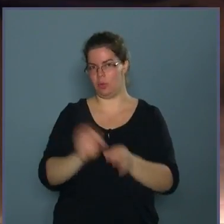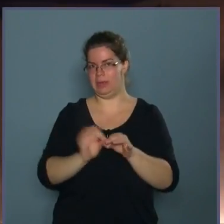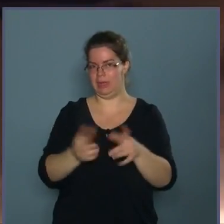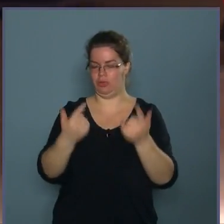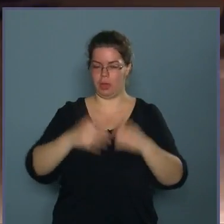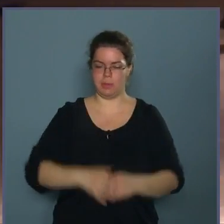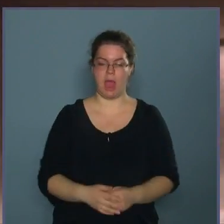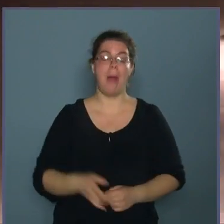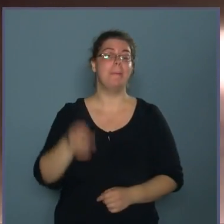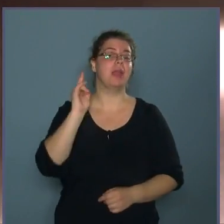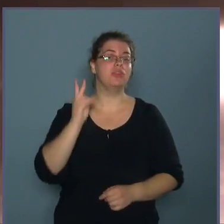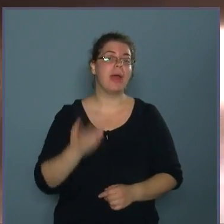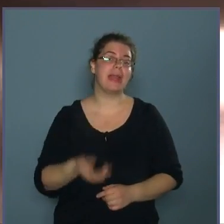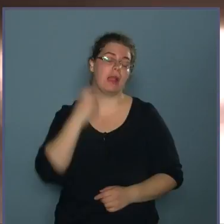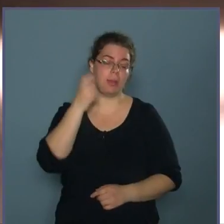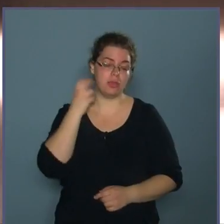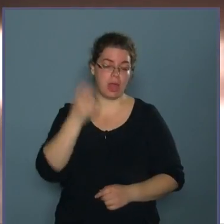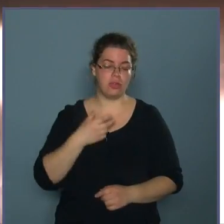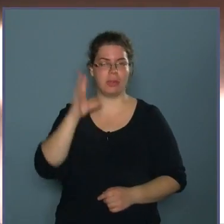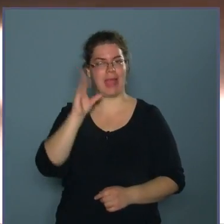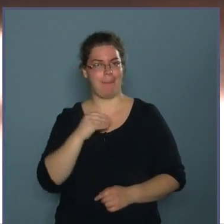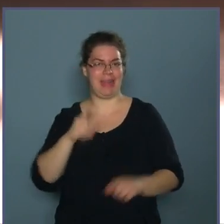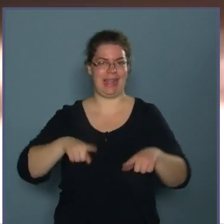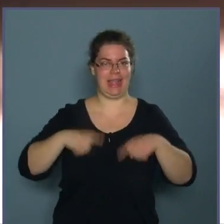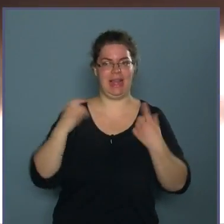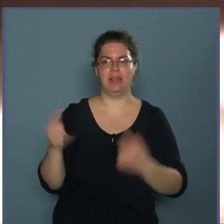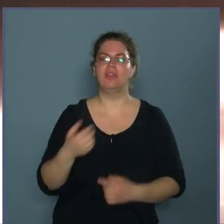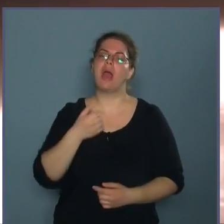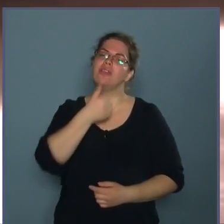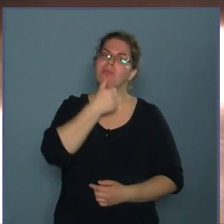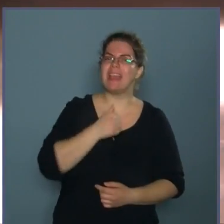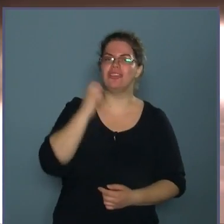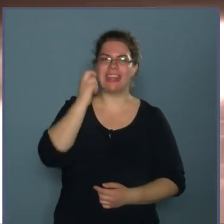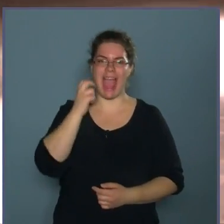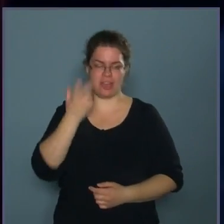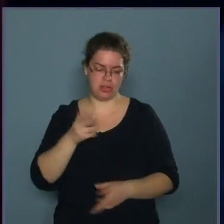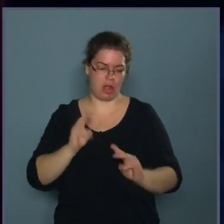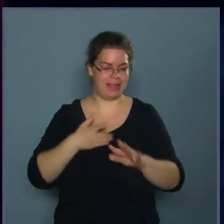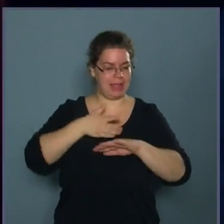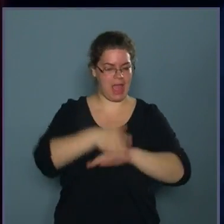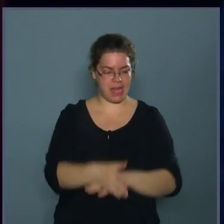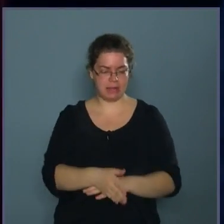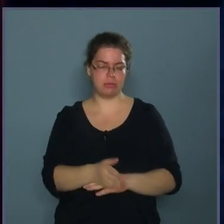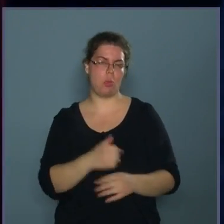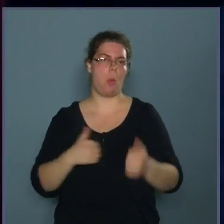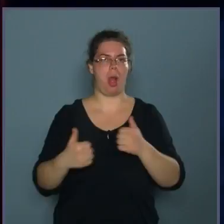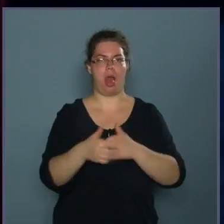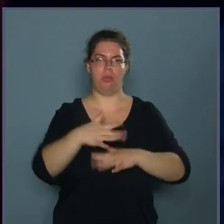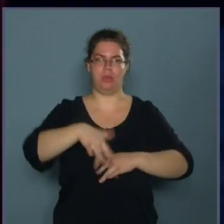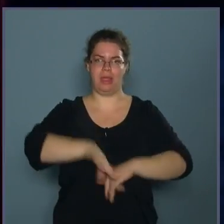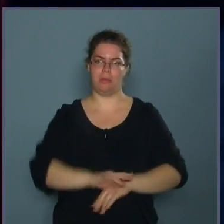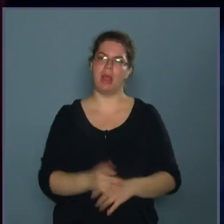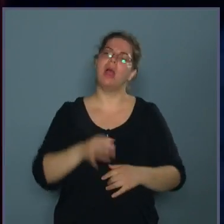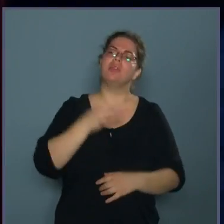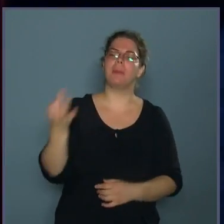történéseiből. Megismerhették a Pest Erzsébeti emberek életét és Pesti Erzsit, akin keresztül előtérbe kerültek napjaink